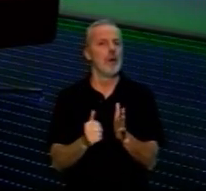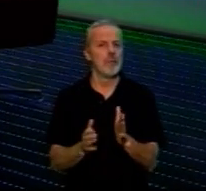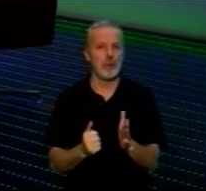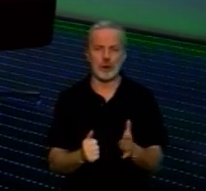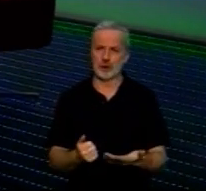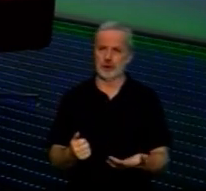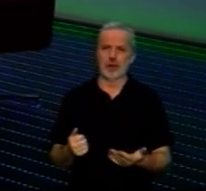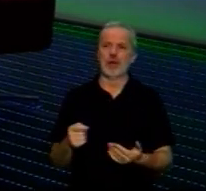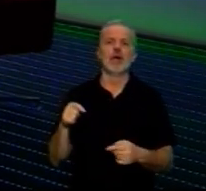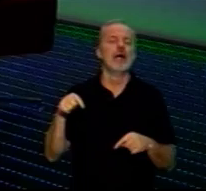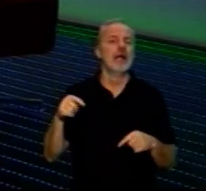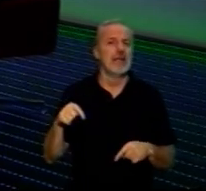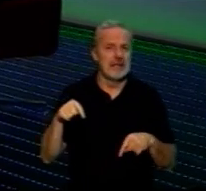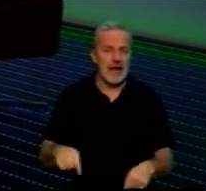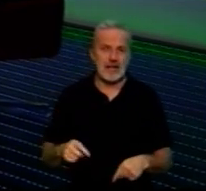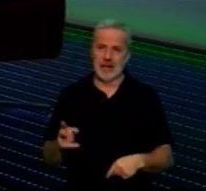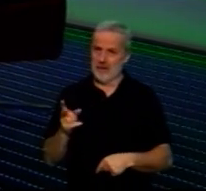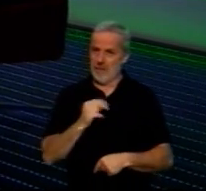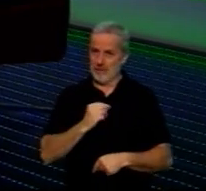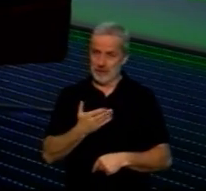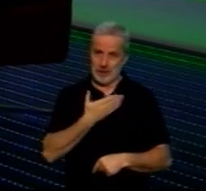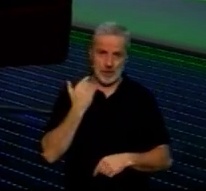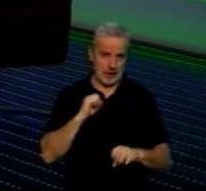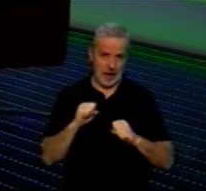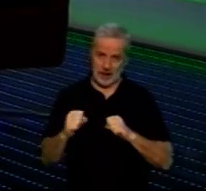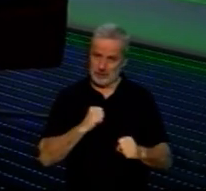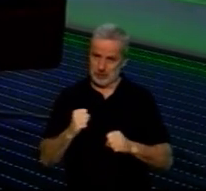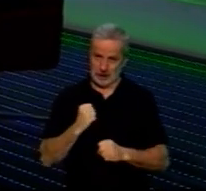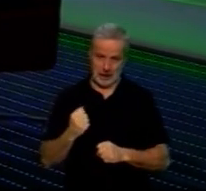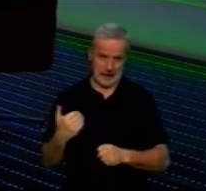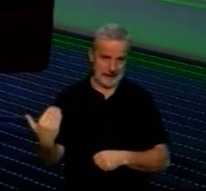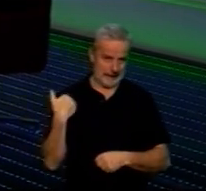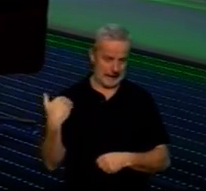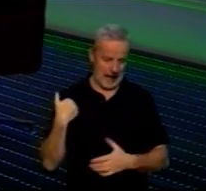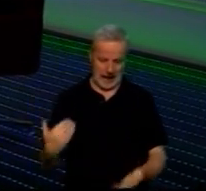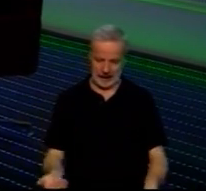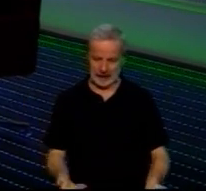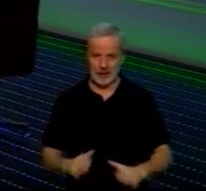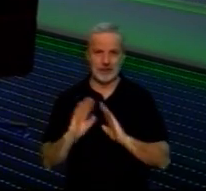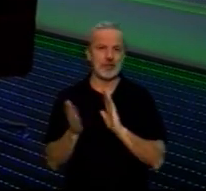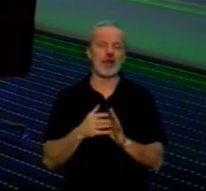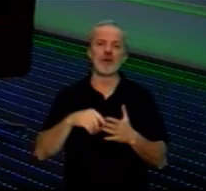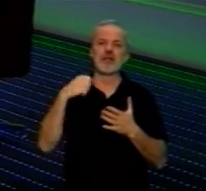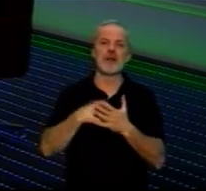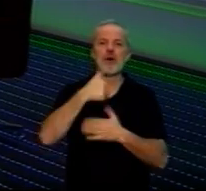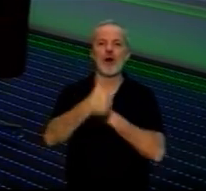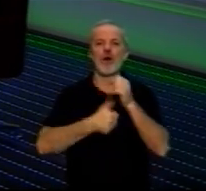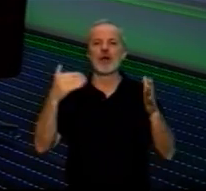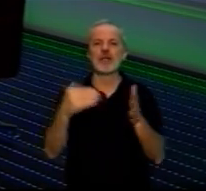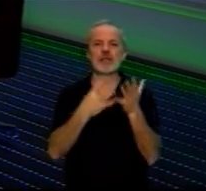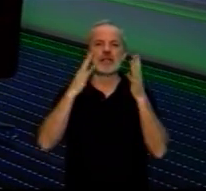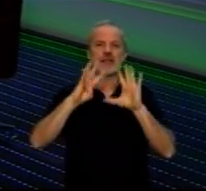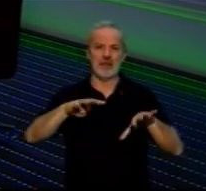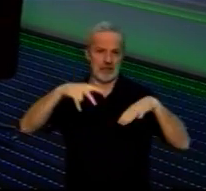těmi dráhami, které v České republice máme, tak si myslím, že jsme zůstali stát v těch 80. letech minulého století. A trošku se nám rozpadla